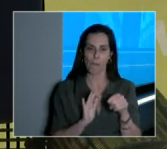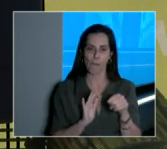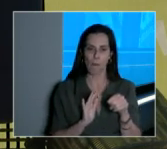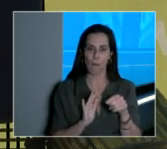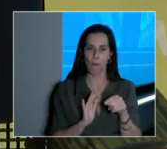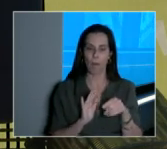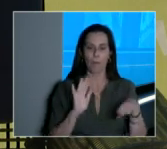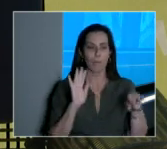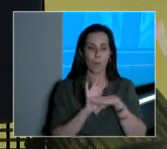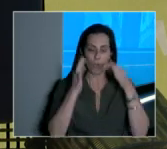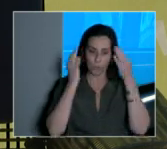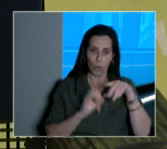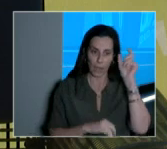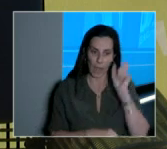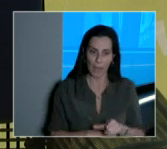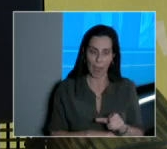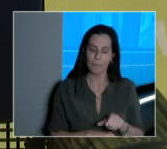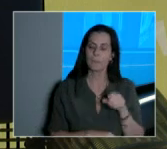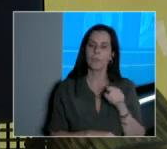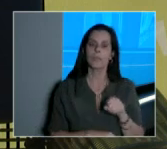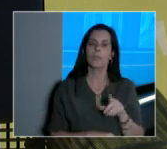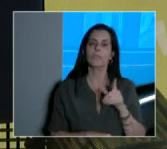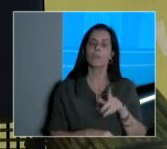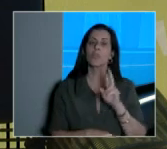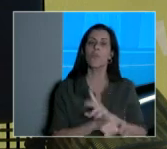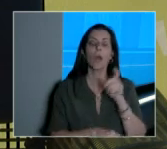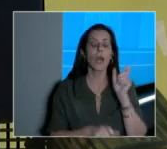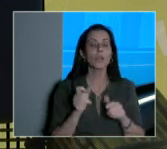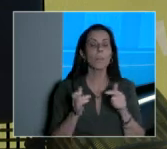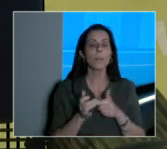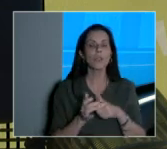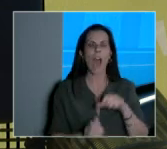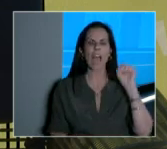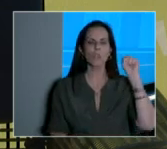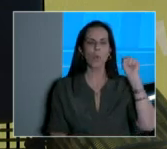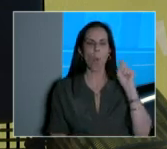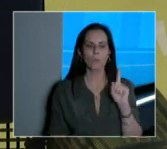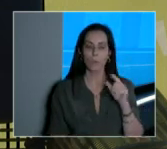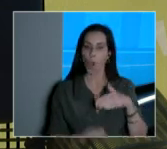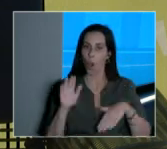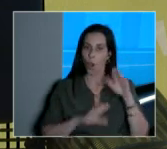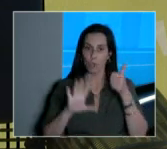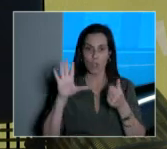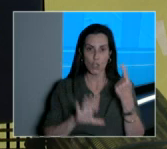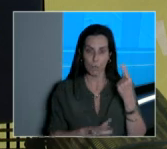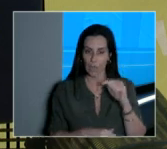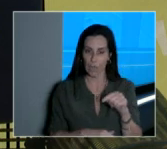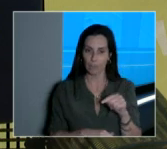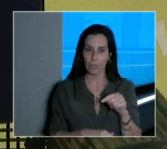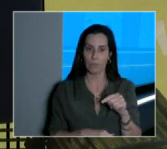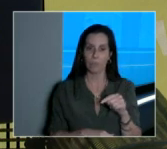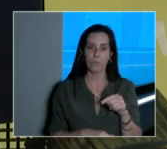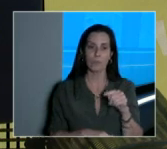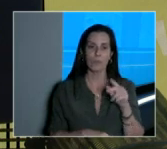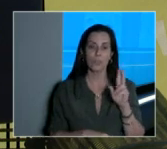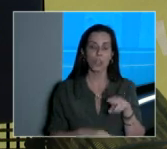של חוק כבוד האדם וחירותו באו להגן על אנשים בפני עריצות הרוב. עכשיו, רוב של 61 חברי כנסת